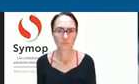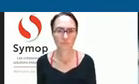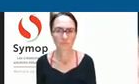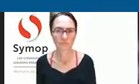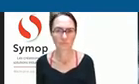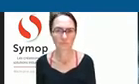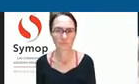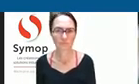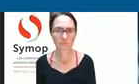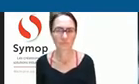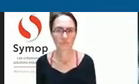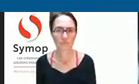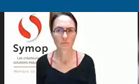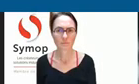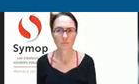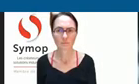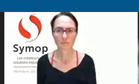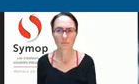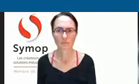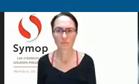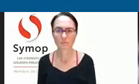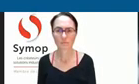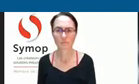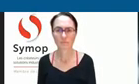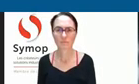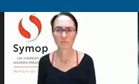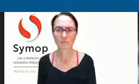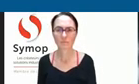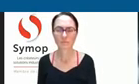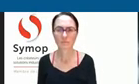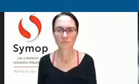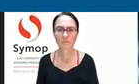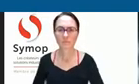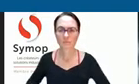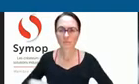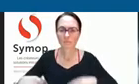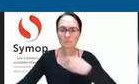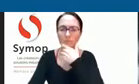au plafond sans avoir les épaules le soir qui soient